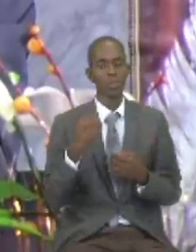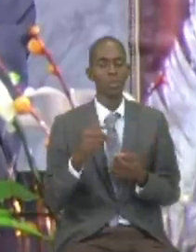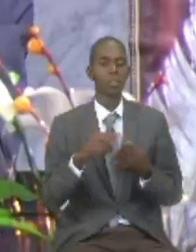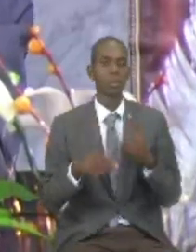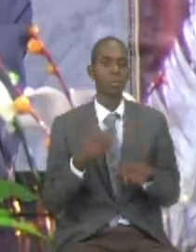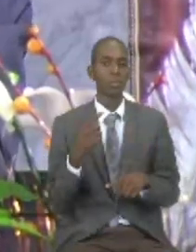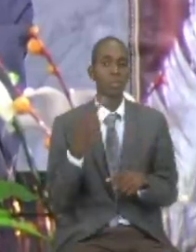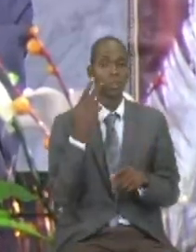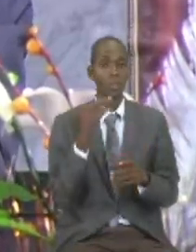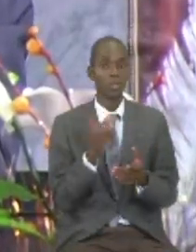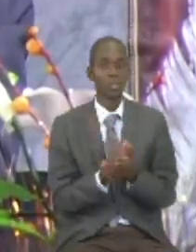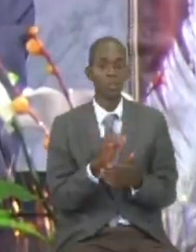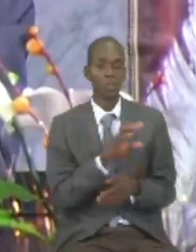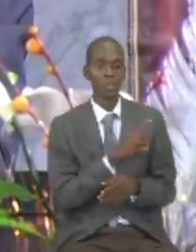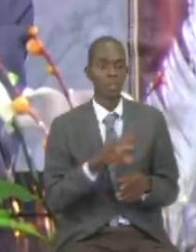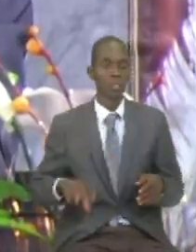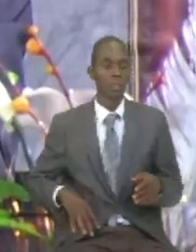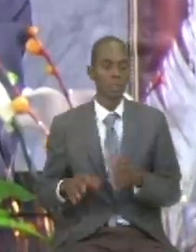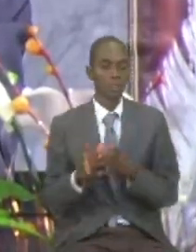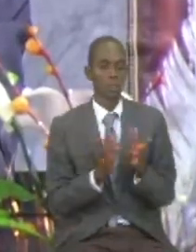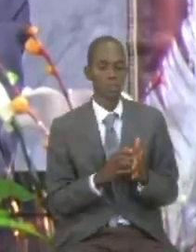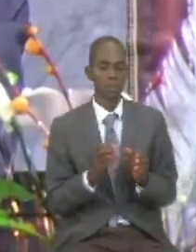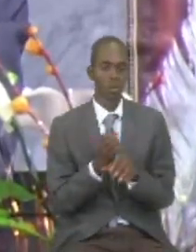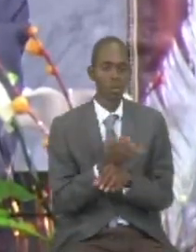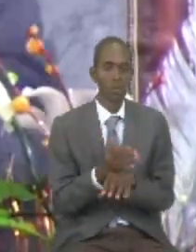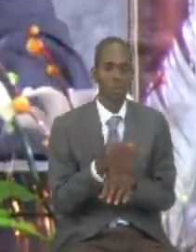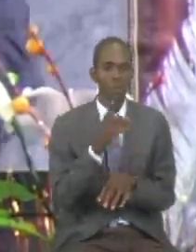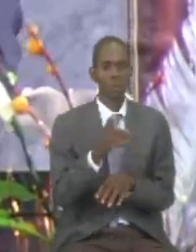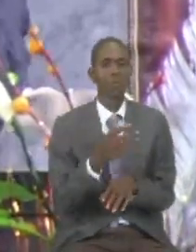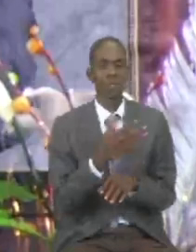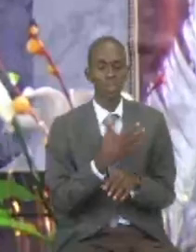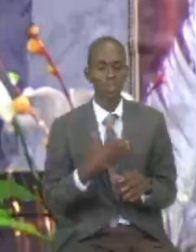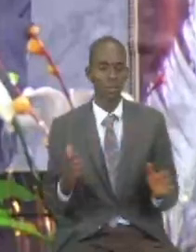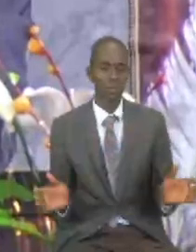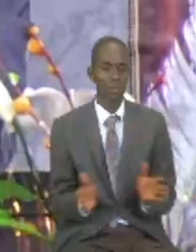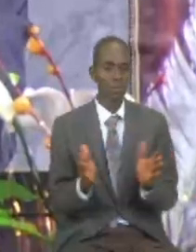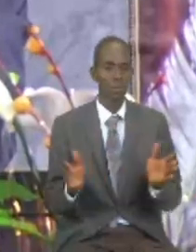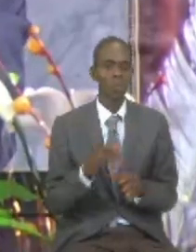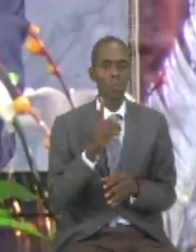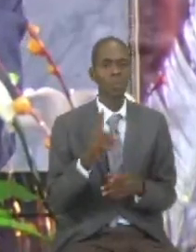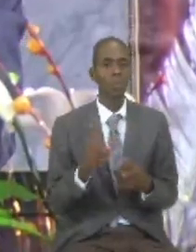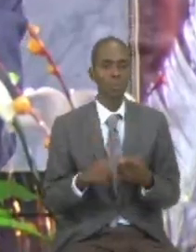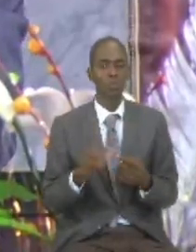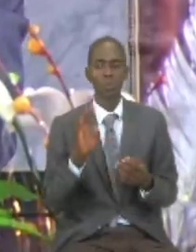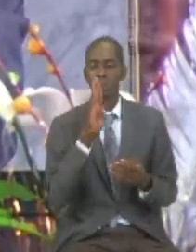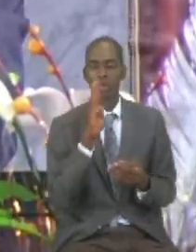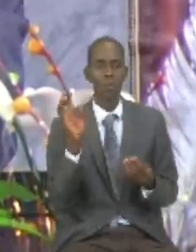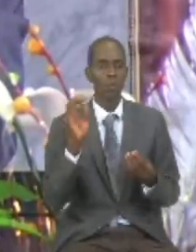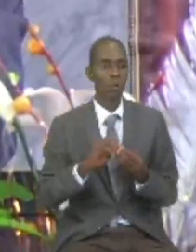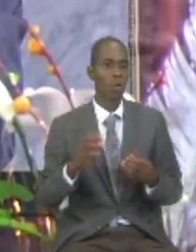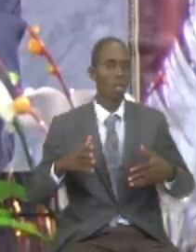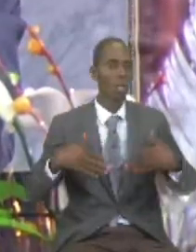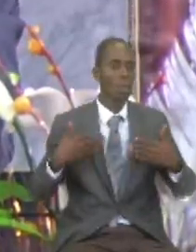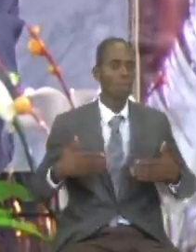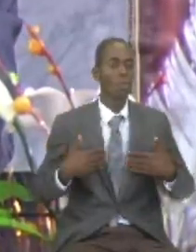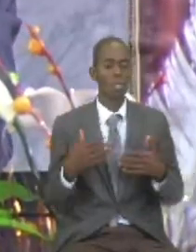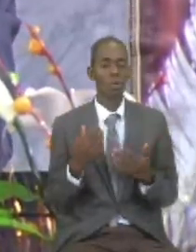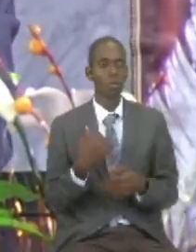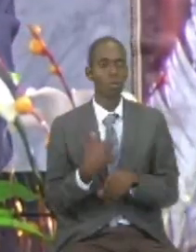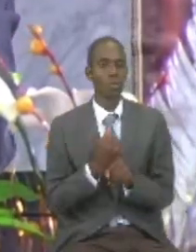Oui. Jésus te purifie. Il aiguise ton fer. il te rend plus éclatant, il te